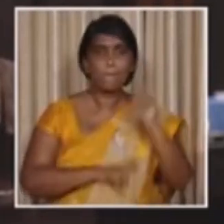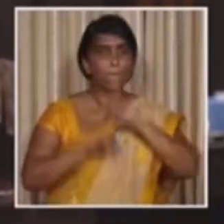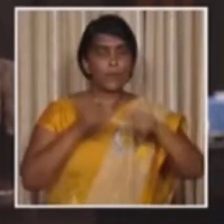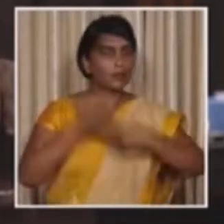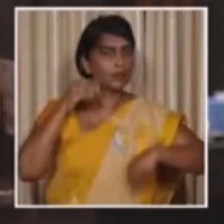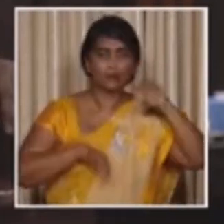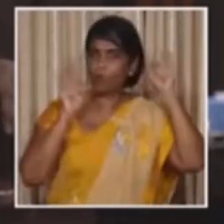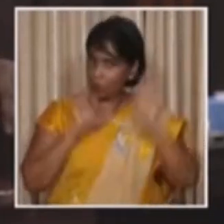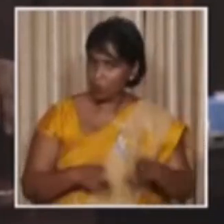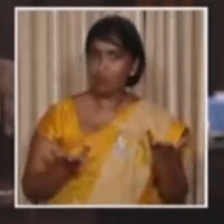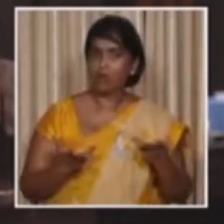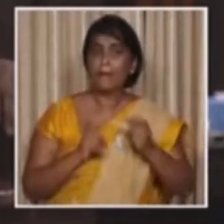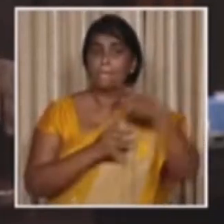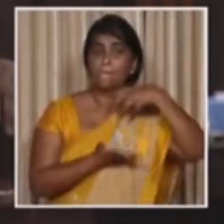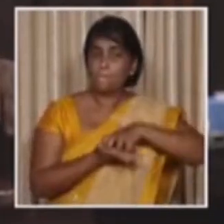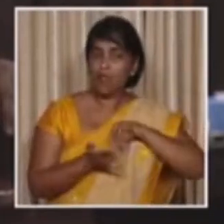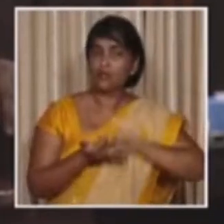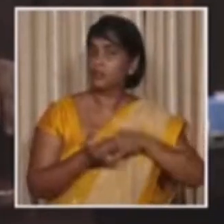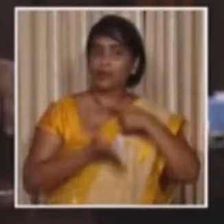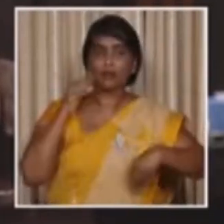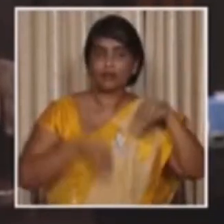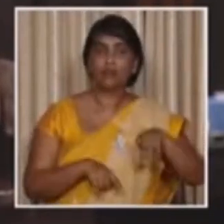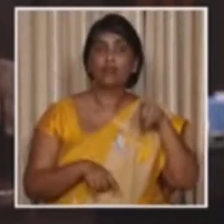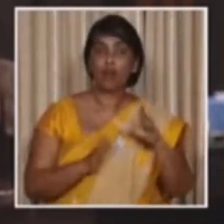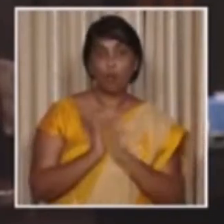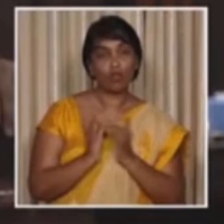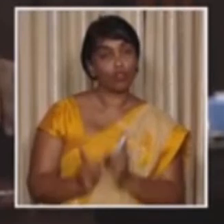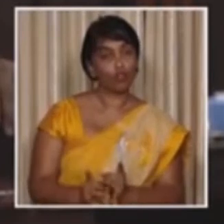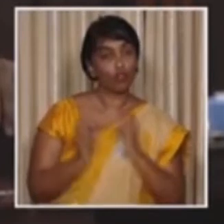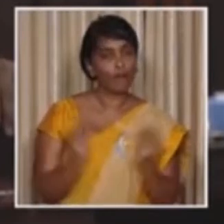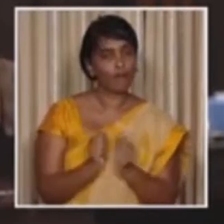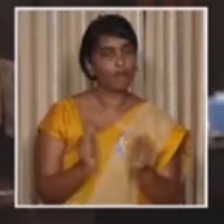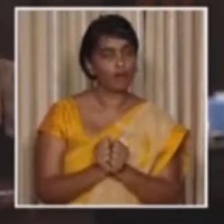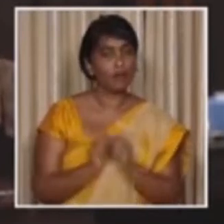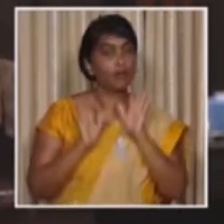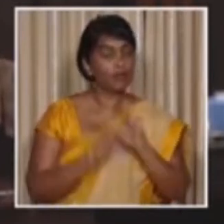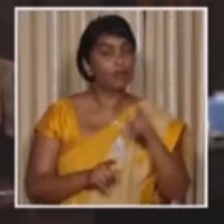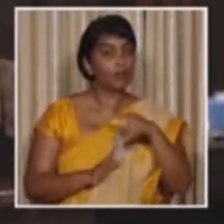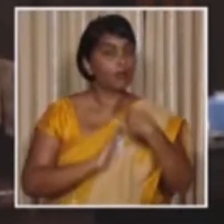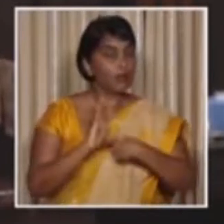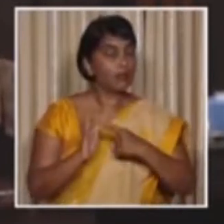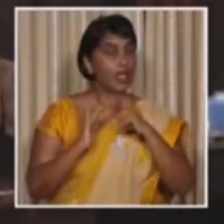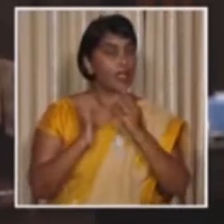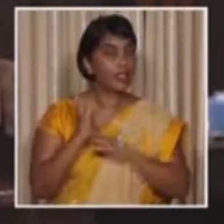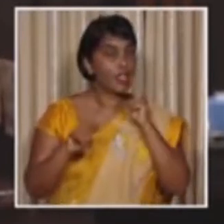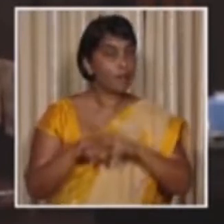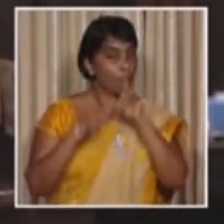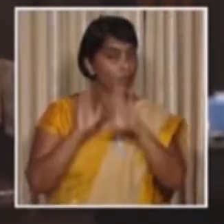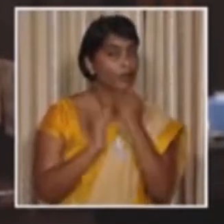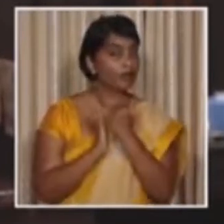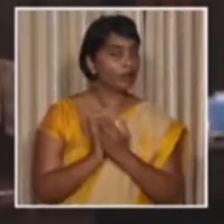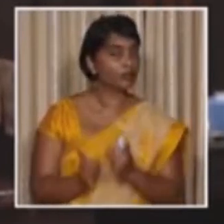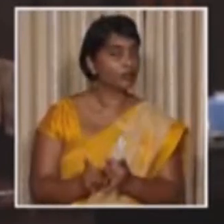මැතිවරණේ තියන්නේත් නැද්ද ඔබතුමා පළාත් සභා මැතිවරණ තියන්නේද මොකද ඔබතුමා පොතේ හැටියට ඔක්කොම ටික කරනවා හැබැයි ඔබතුමා රටේ IMF එකේ තියෙන කොන්දේසි